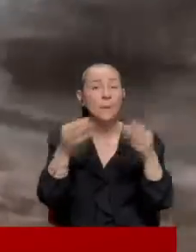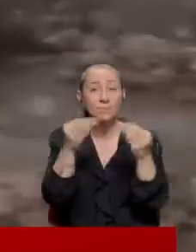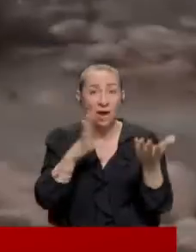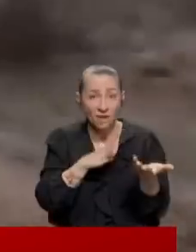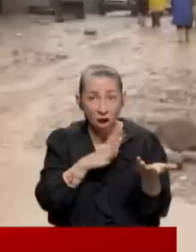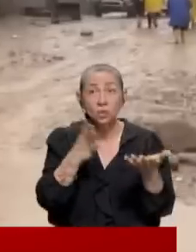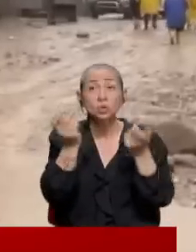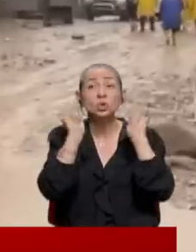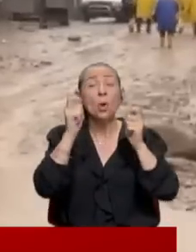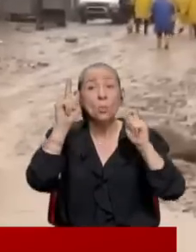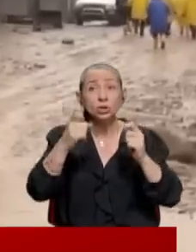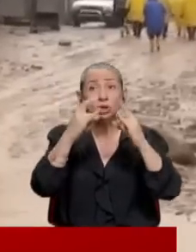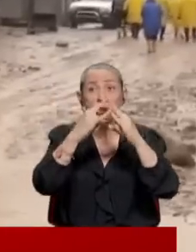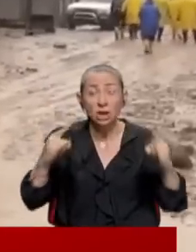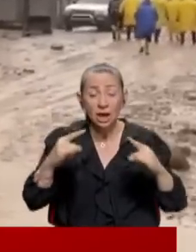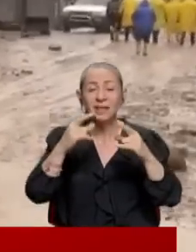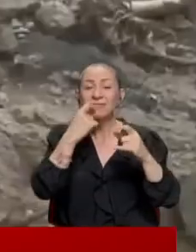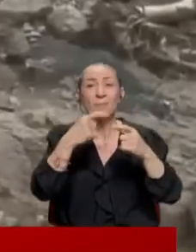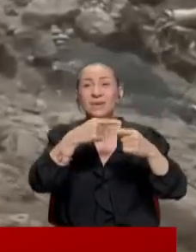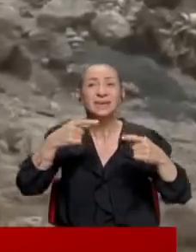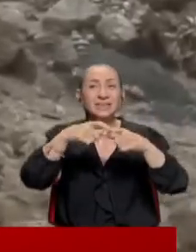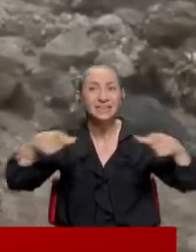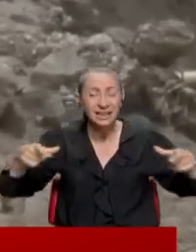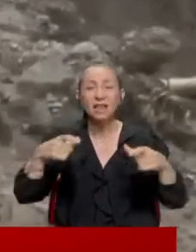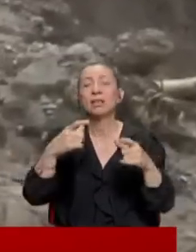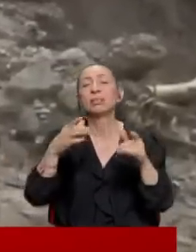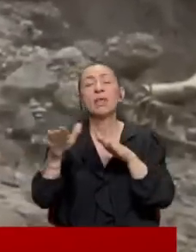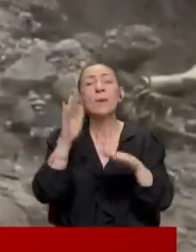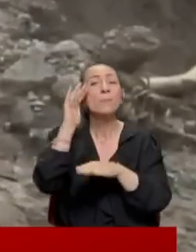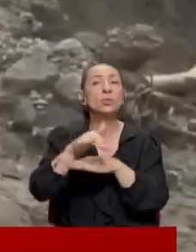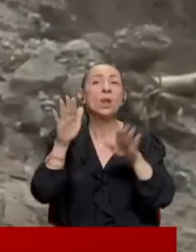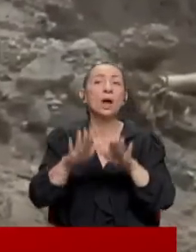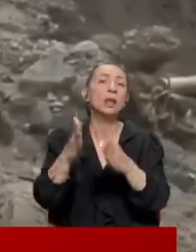kayıplar ve zor bulduğu çadırından, konteynerinden olan depremzedeler kaldı.